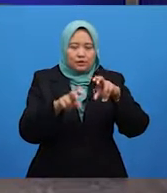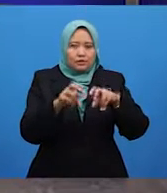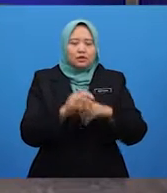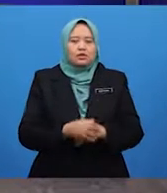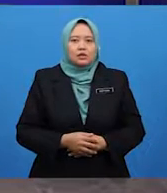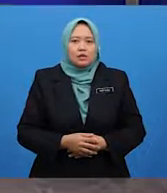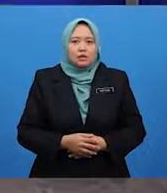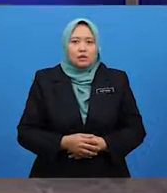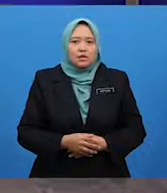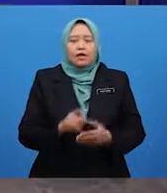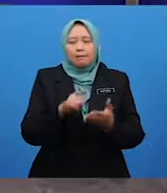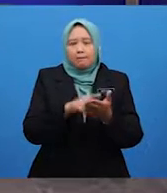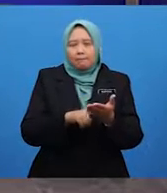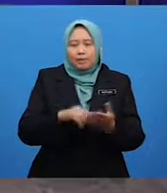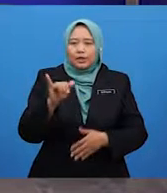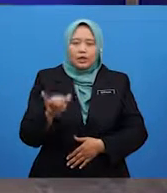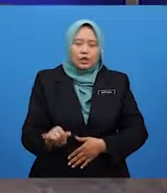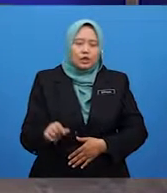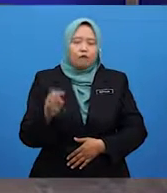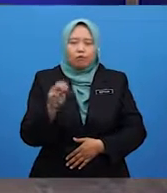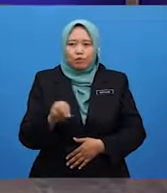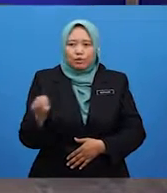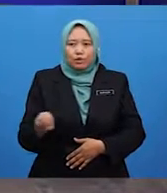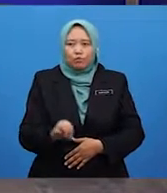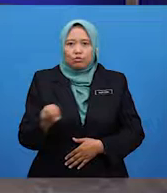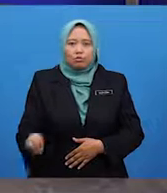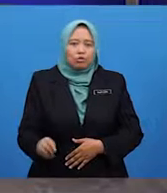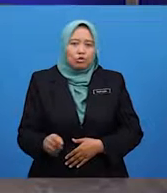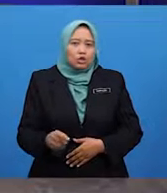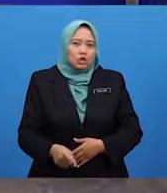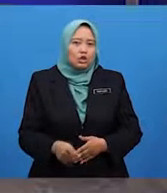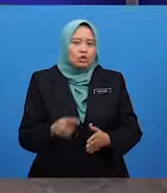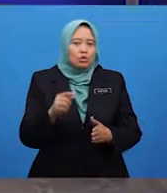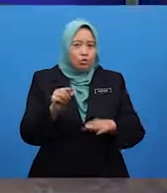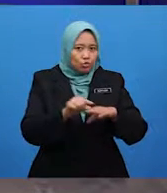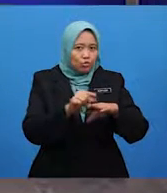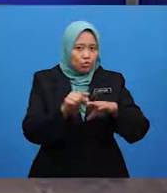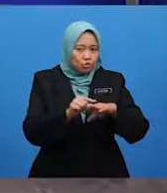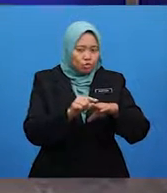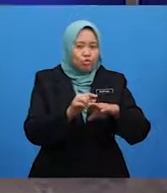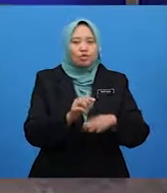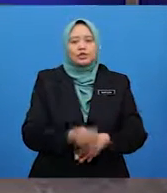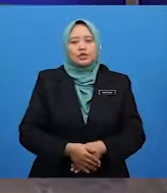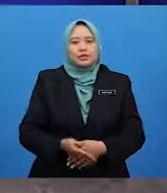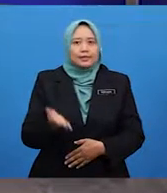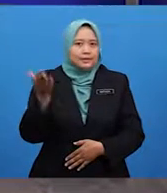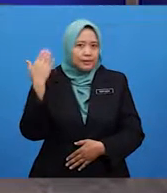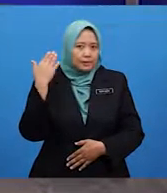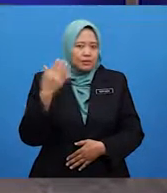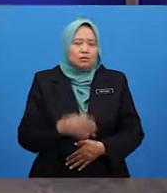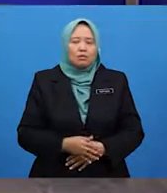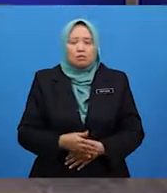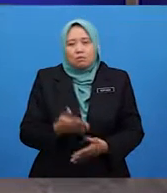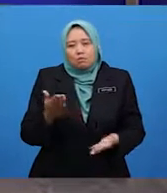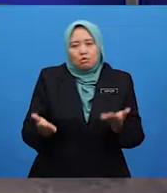yang pelajar kaji. Contohnya, kesesuaian bahan serbuk kopi pada hasil dua dimensi. Jangan main-main, serbuk kopi itu boleh menghasilkan